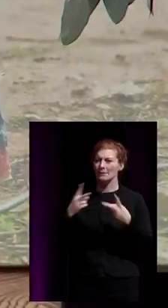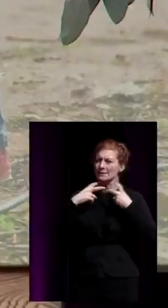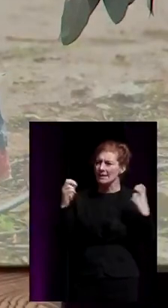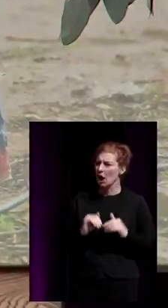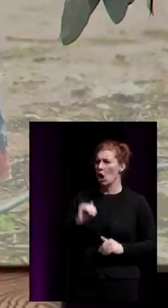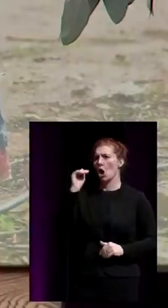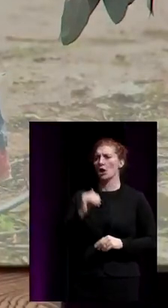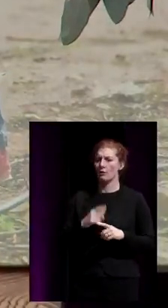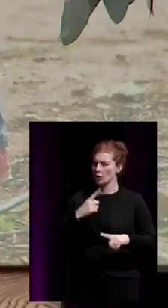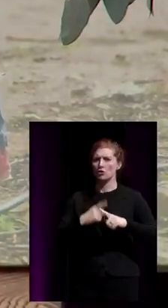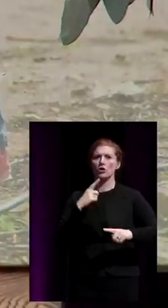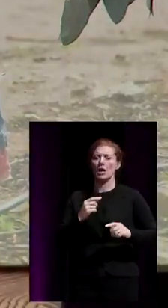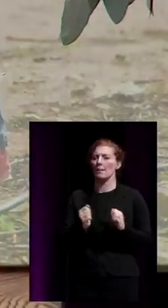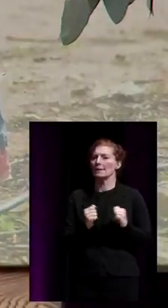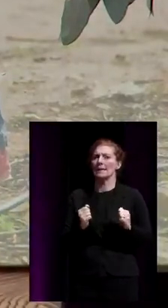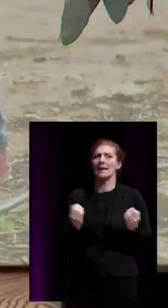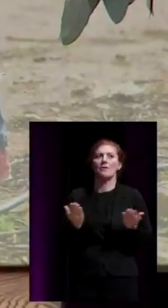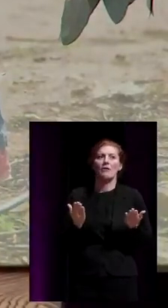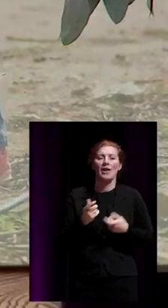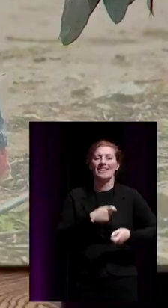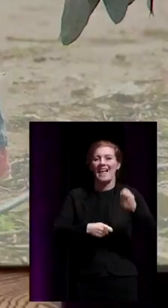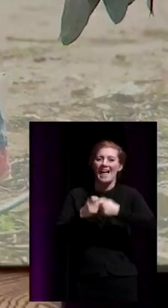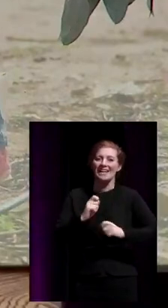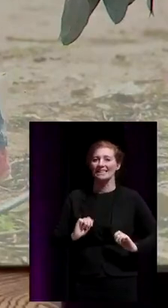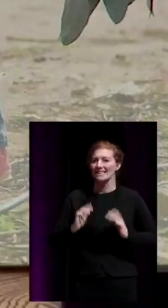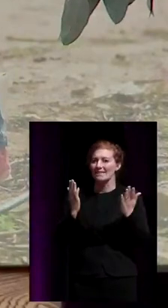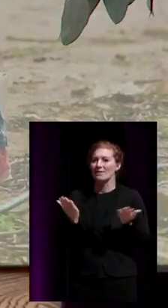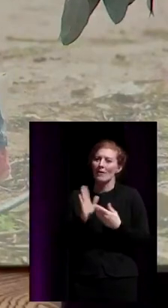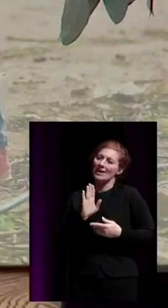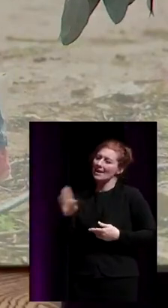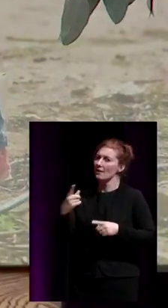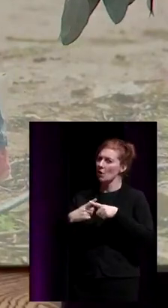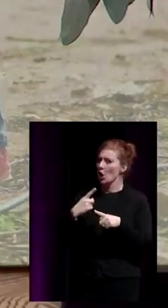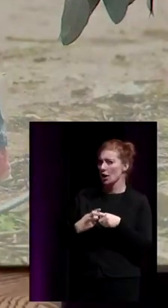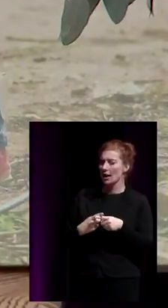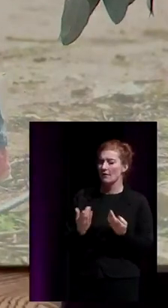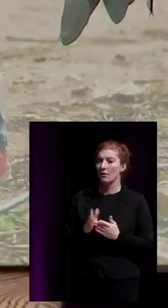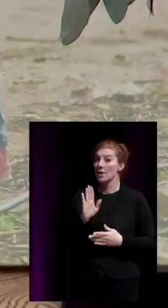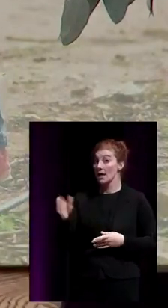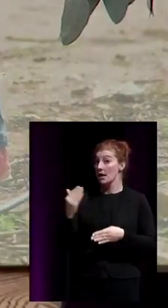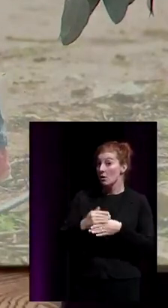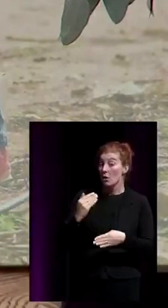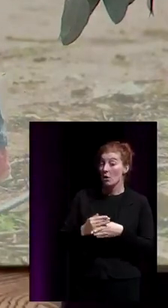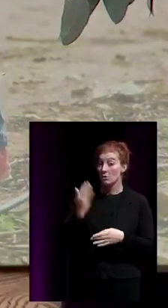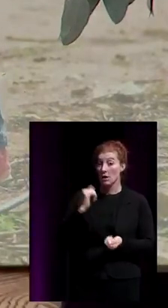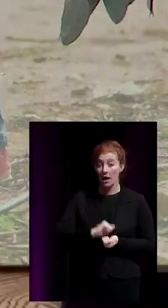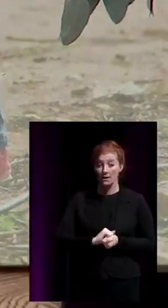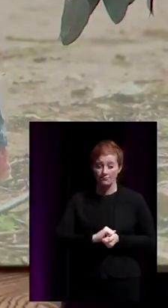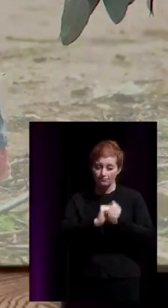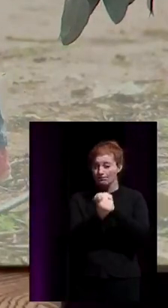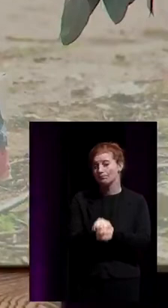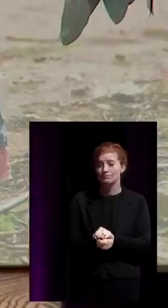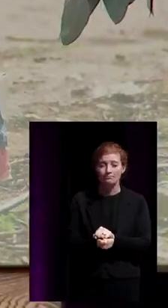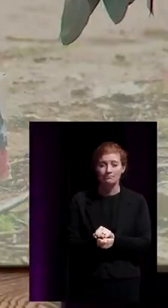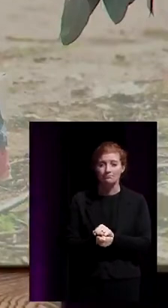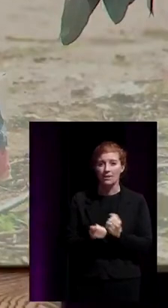tydligare. Vad är näringslivets fördel? Vad är er roll som kommer få den här förändringen? Vad är det du kan